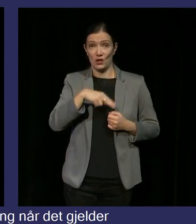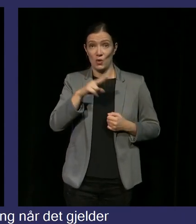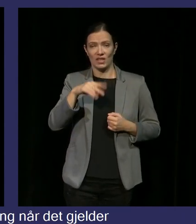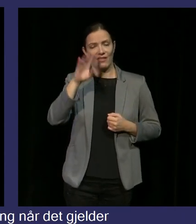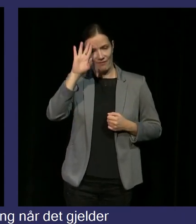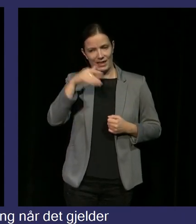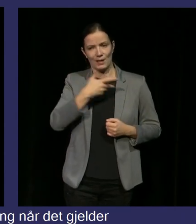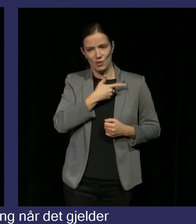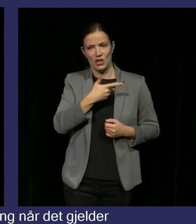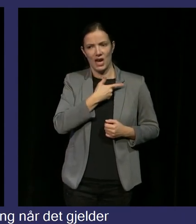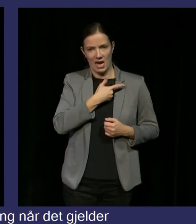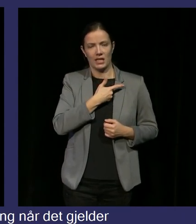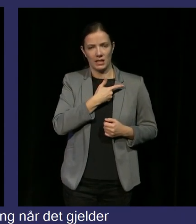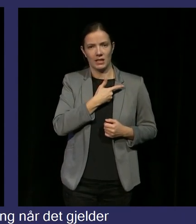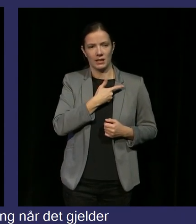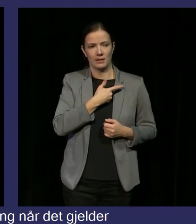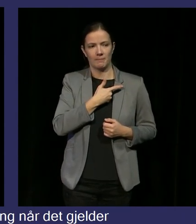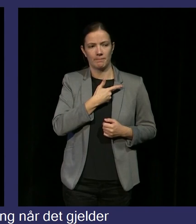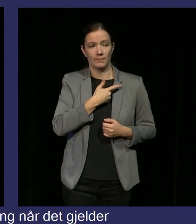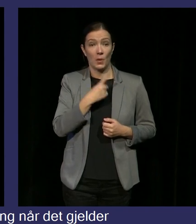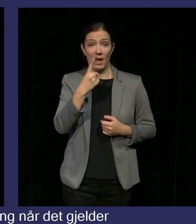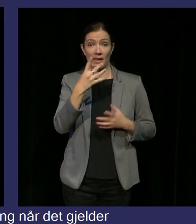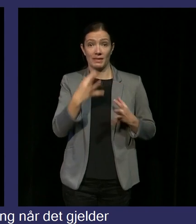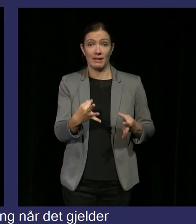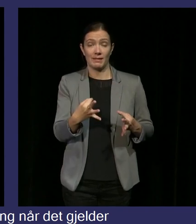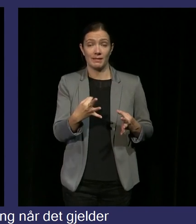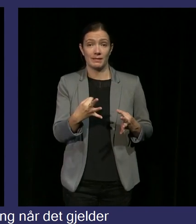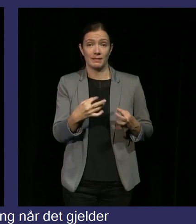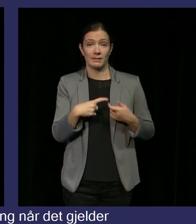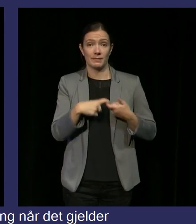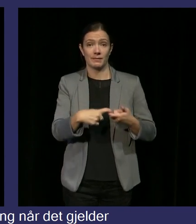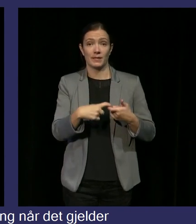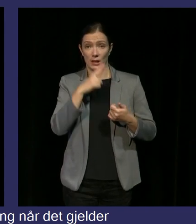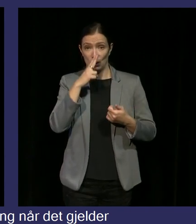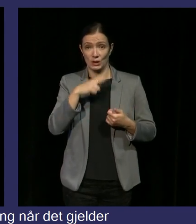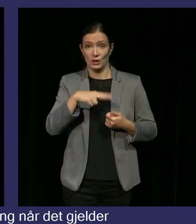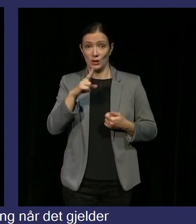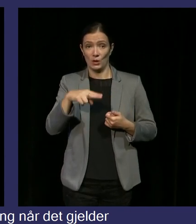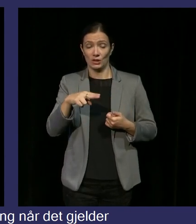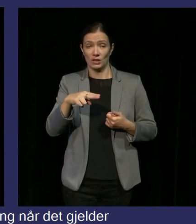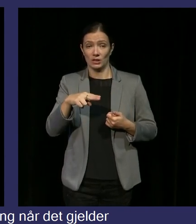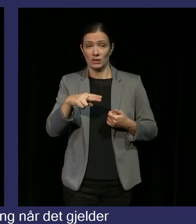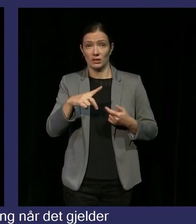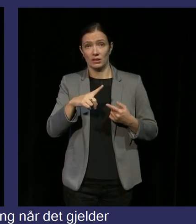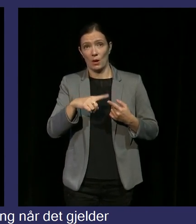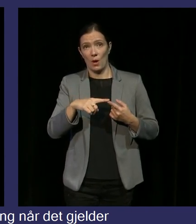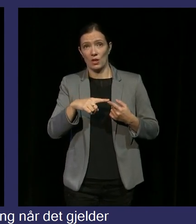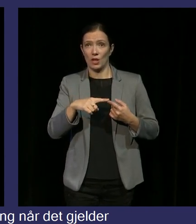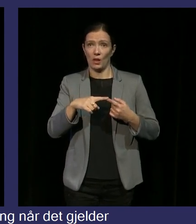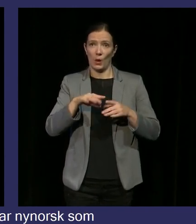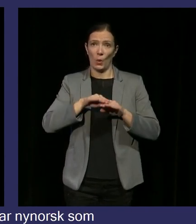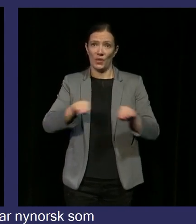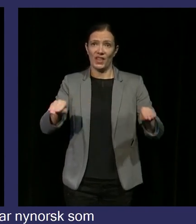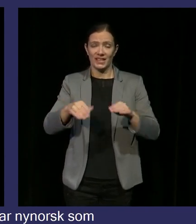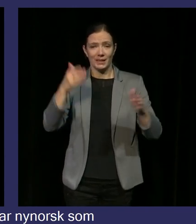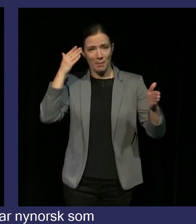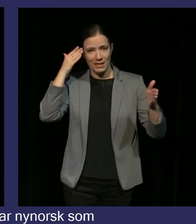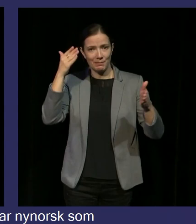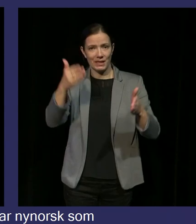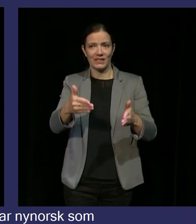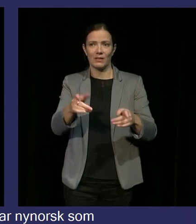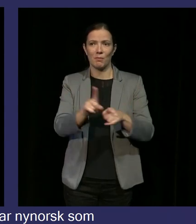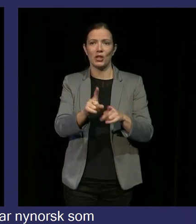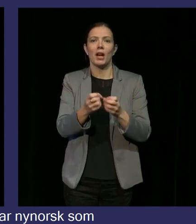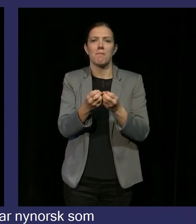del. Og en ting når det gjelder nynorsk, og i et sånn utdanningsperspektiv, da, så er det at